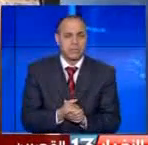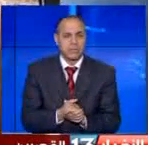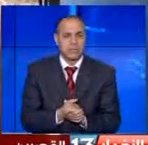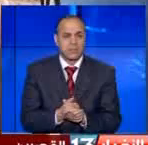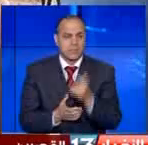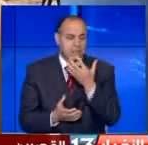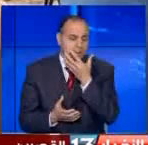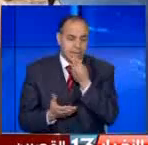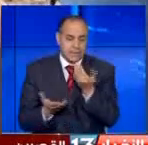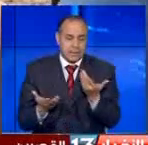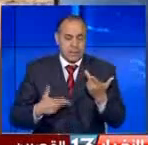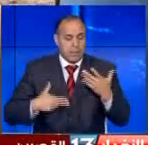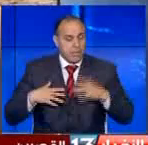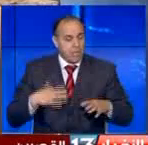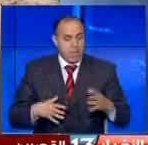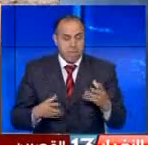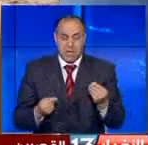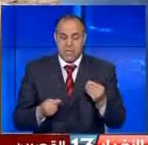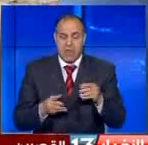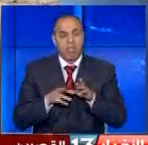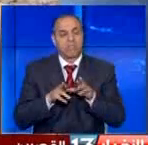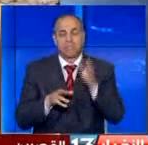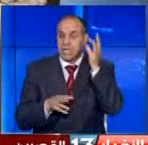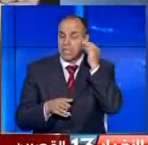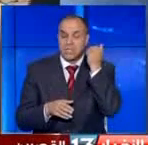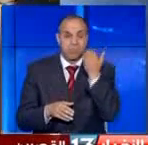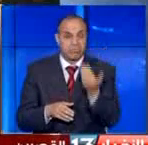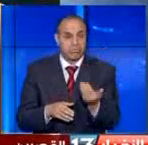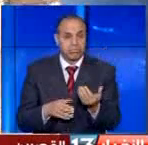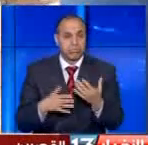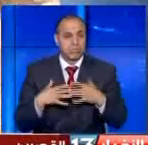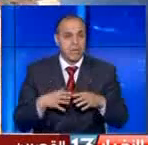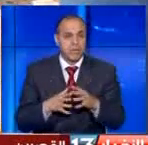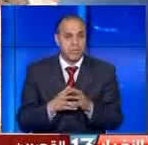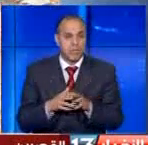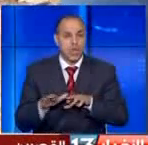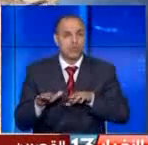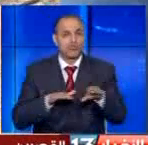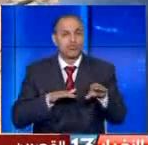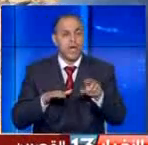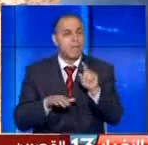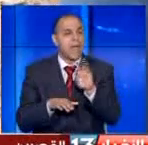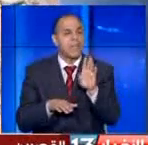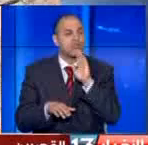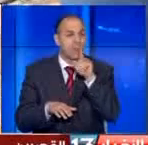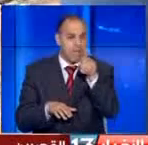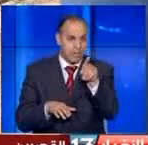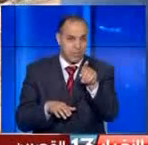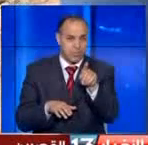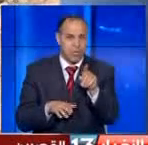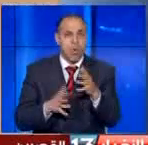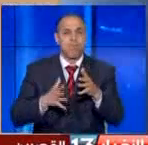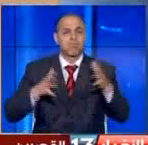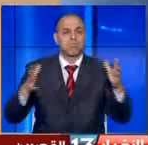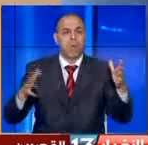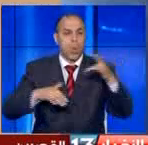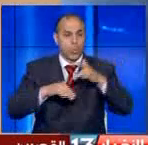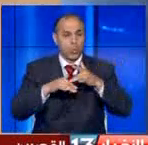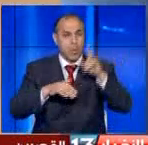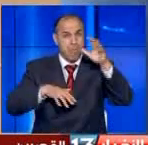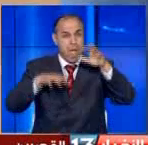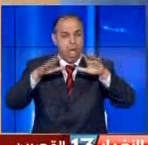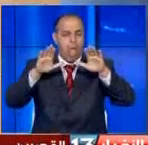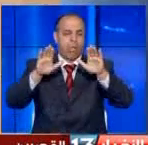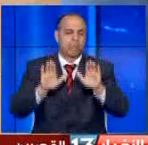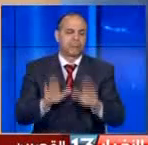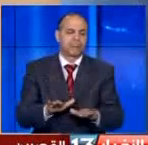شيء، وتعبين ياسر في الطريق هذا، تعبين ياسر ياسر خلاص. شارع 14 من جانفي يعد الاكثر تضررا من كميات